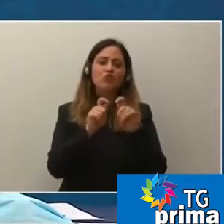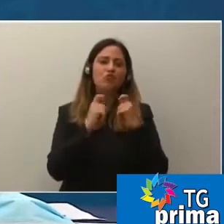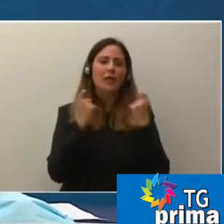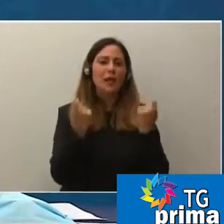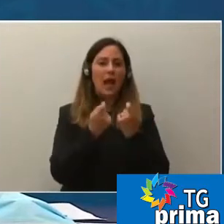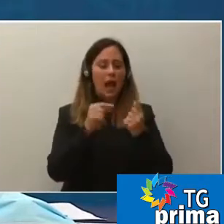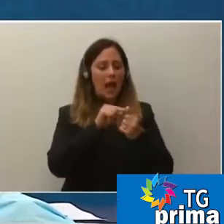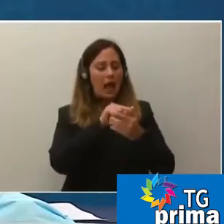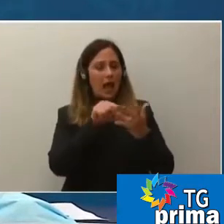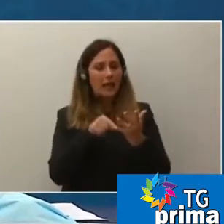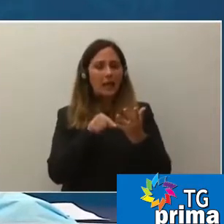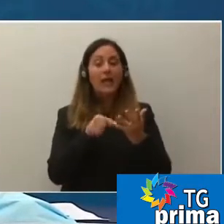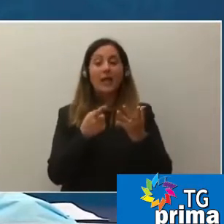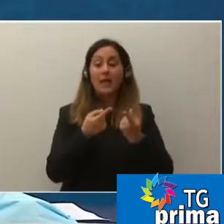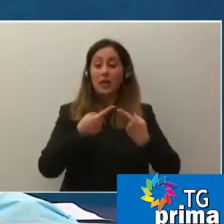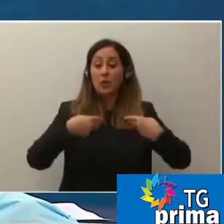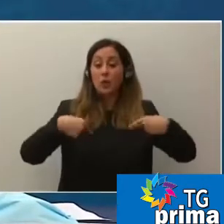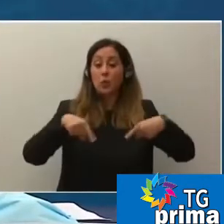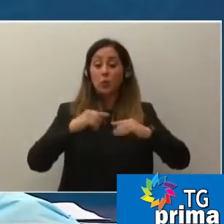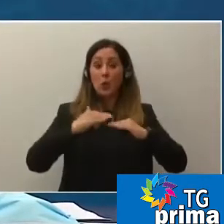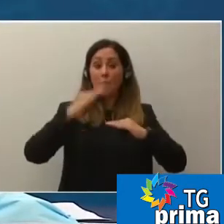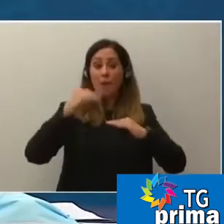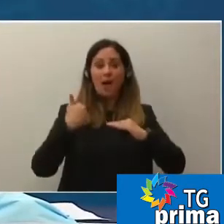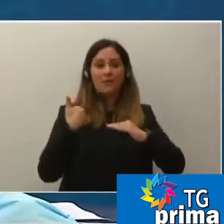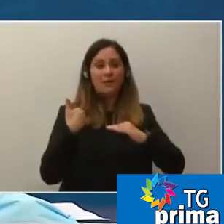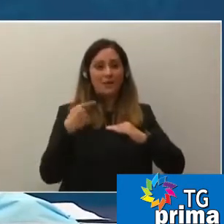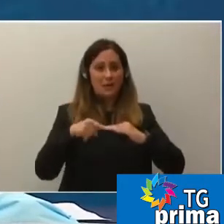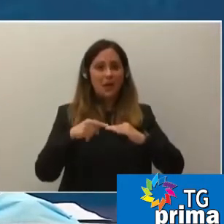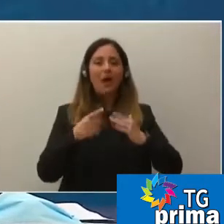usciti dalla riunione della cabina di regia che abbiamo avuto stamattina.